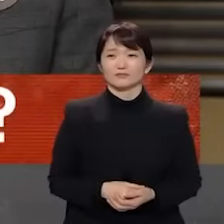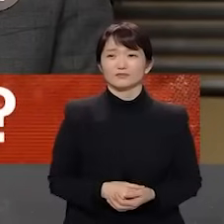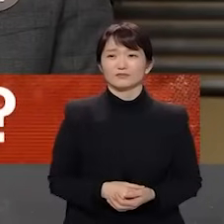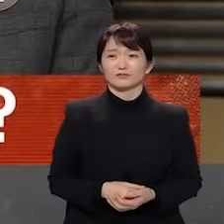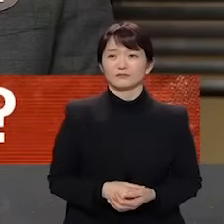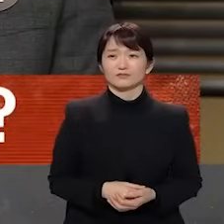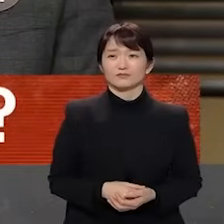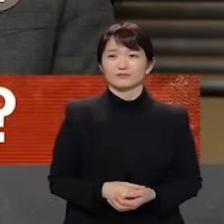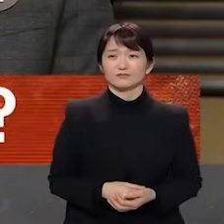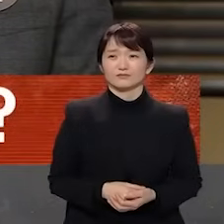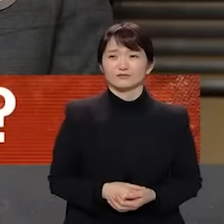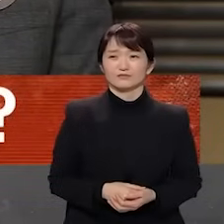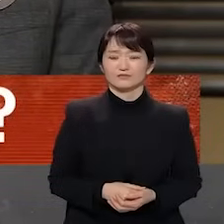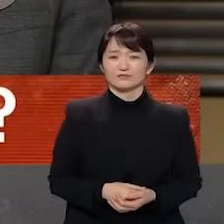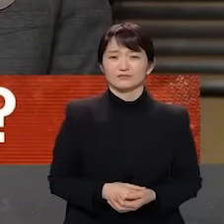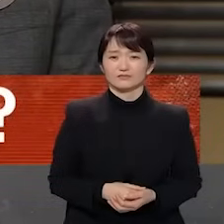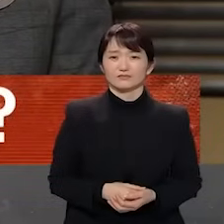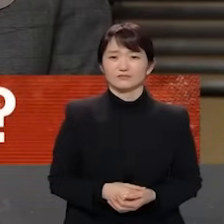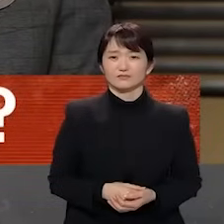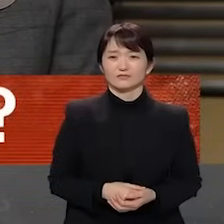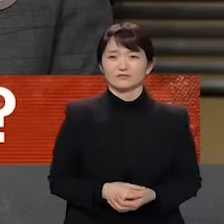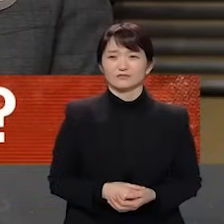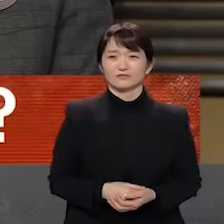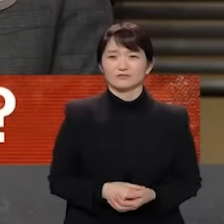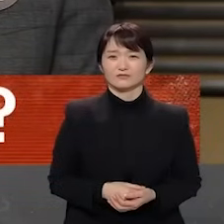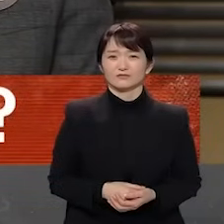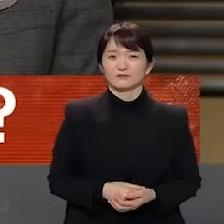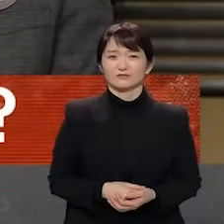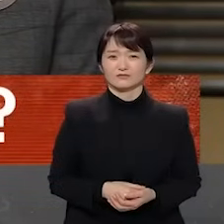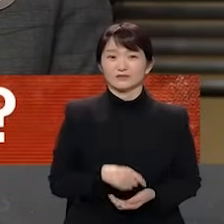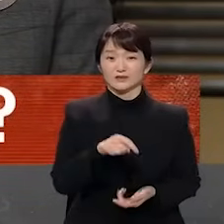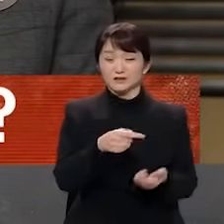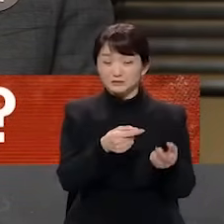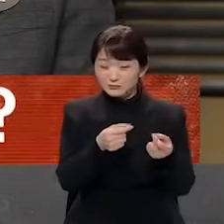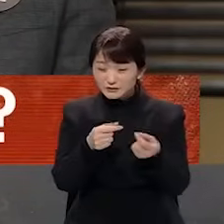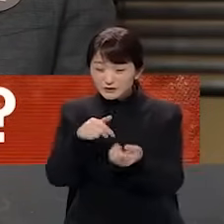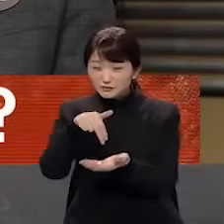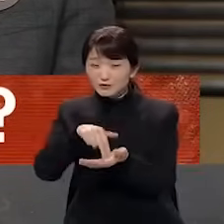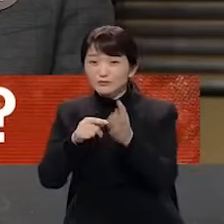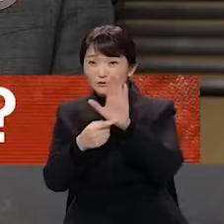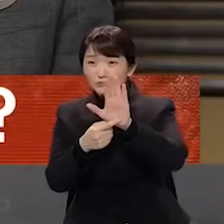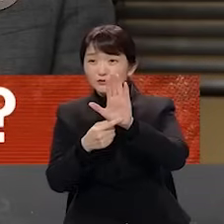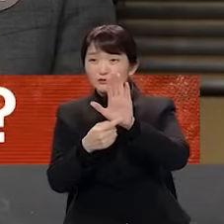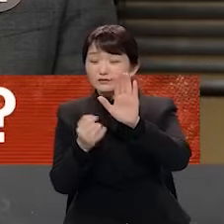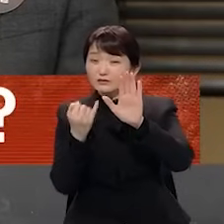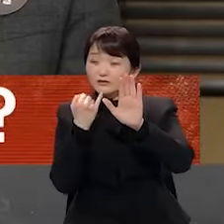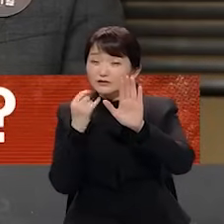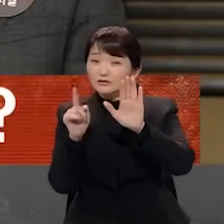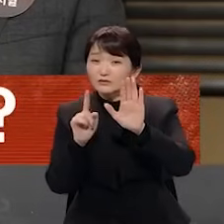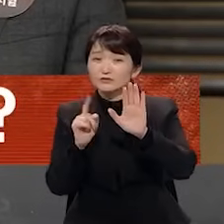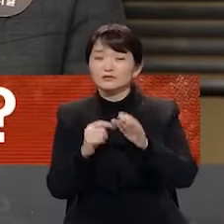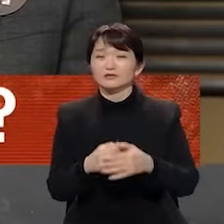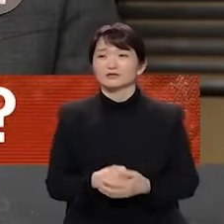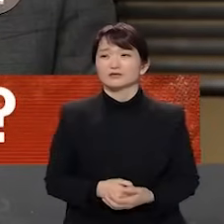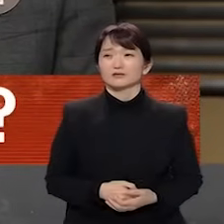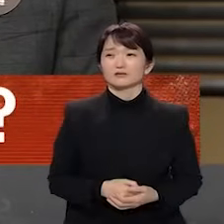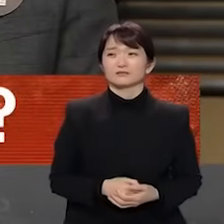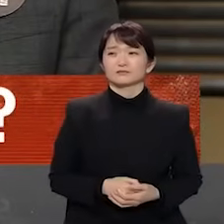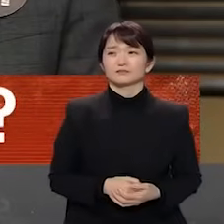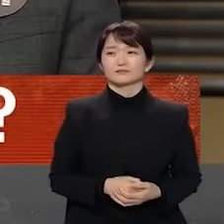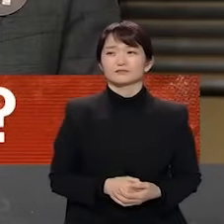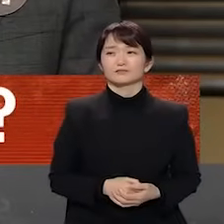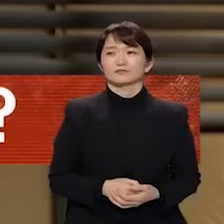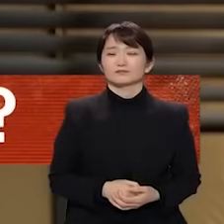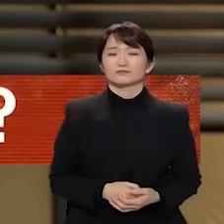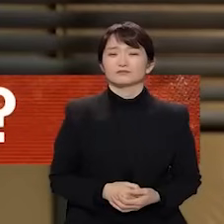나올 걸 제가 미리 예고를 드렸어요 그래도 괜찮으시겠냐고음 근데 사실 그런 얘기 혹시